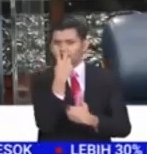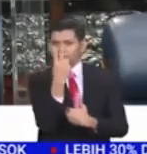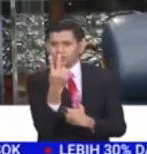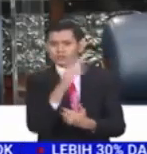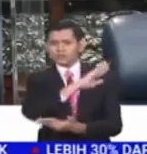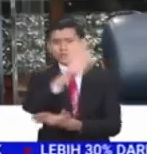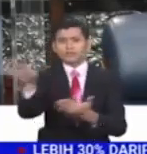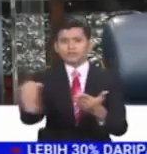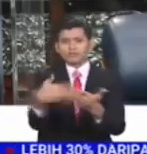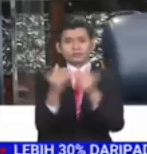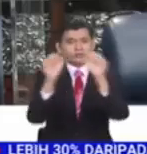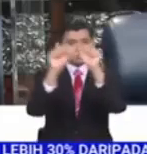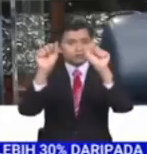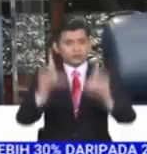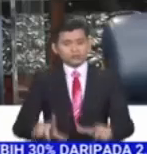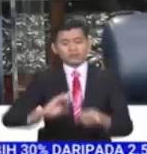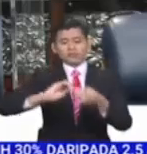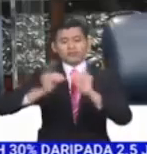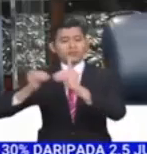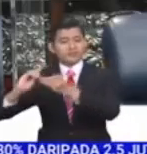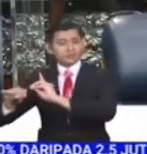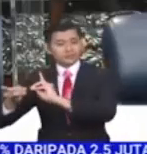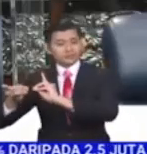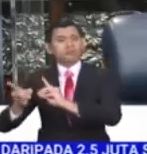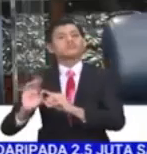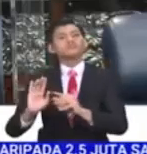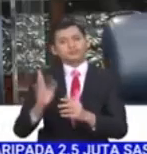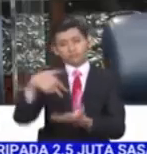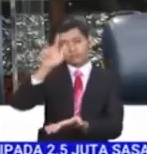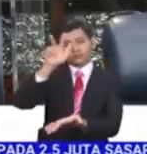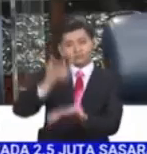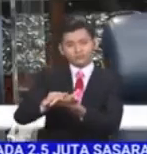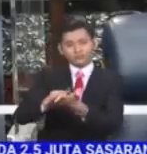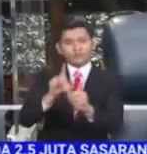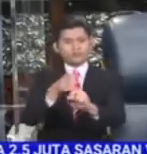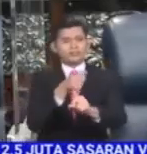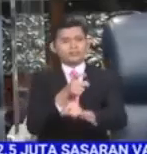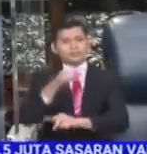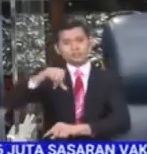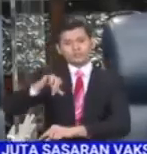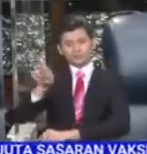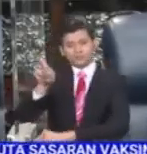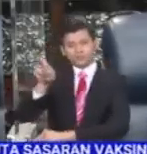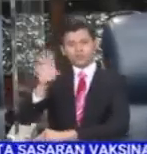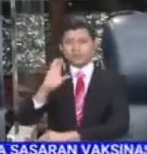setiap sijil digital vaksin adalah tulen melalui kod QR.